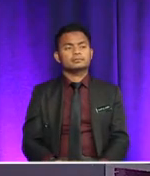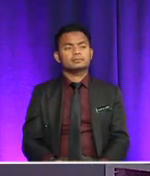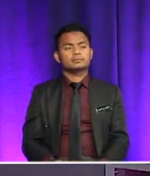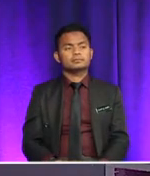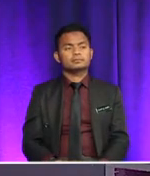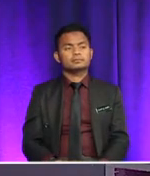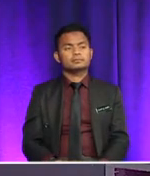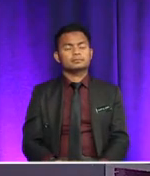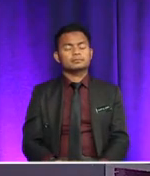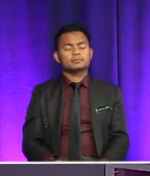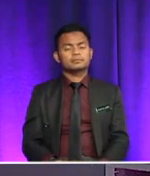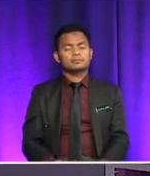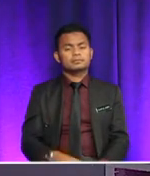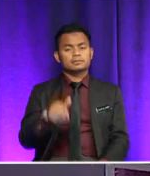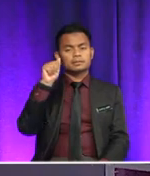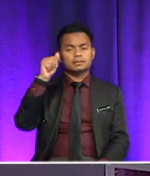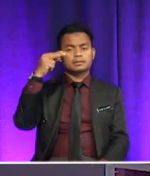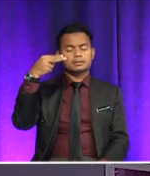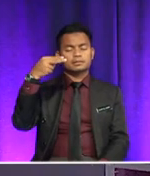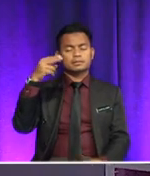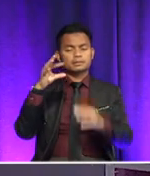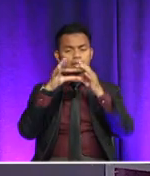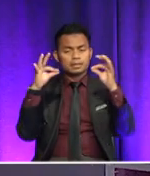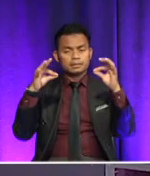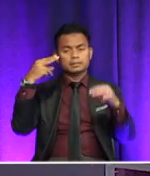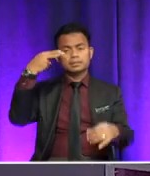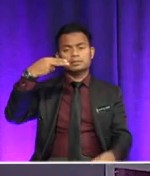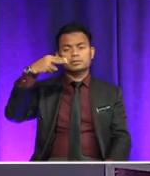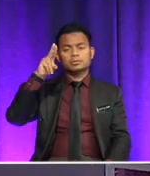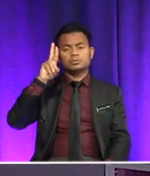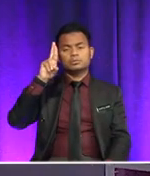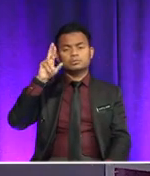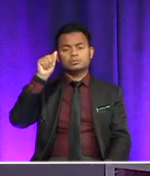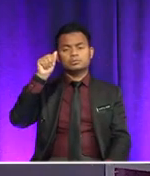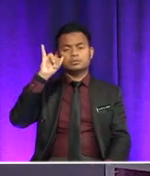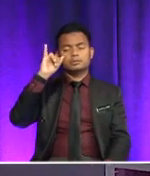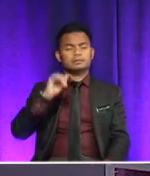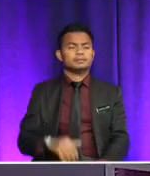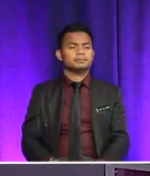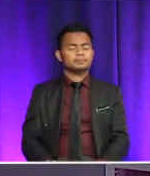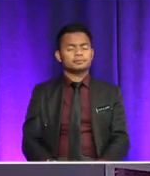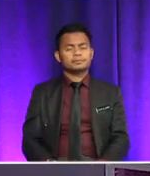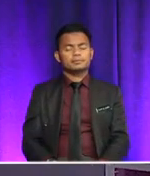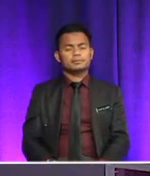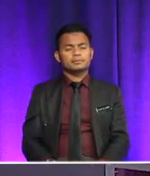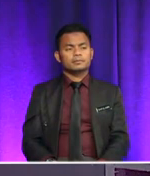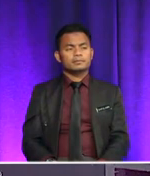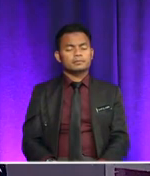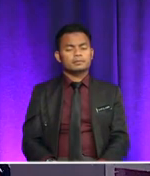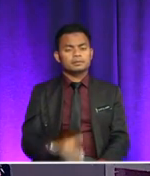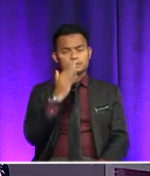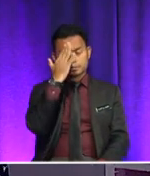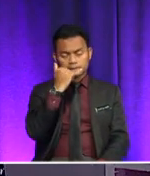yaitu ayat huray ini ayat topik lah ayat topik ataupun isi utama Kenapa Mengapa